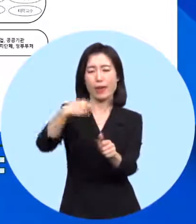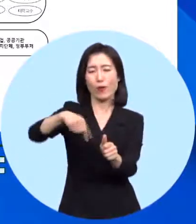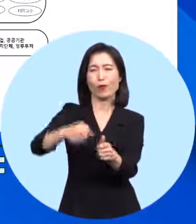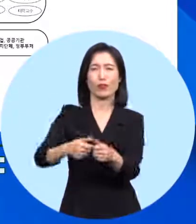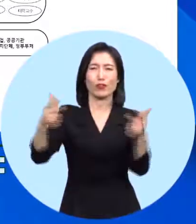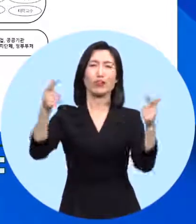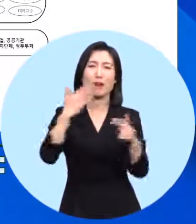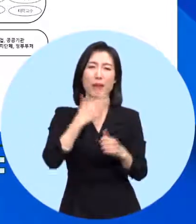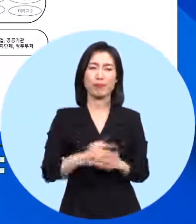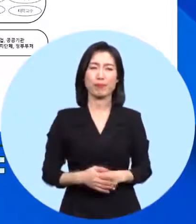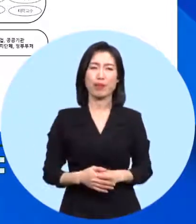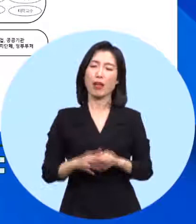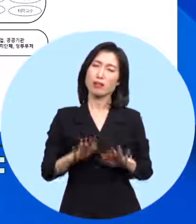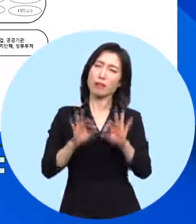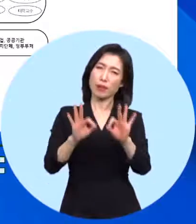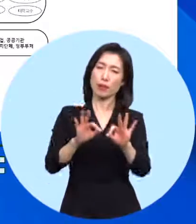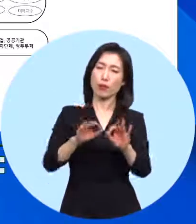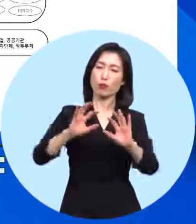움직이고 있다.